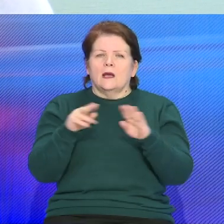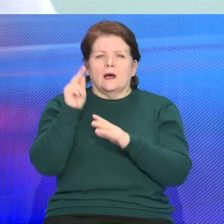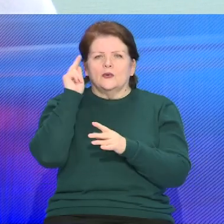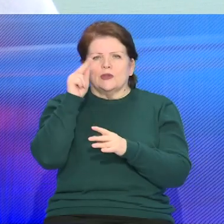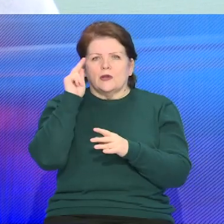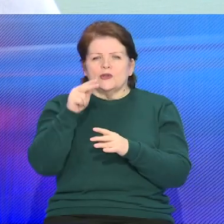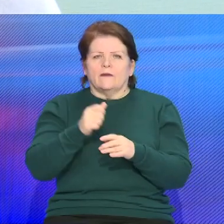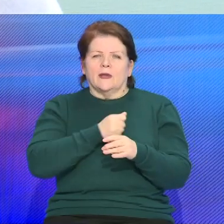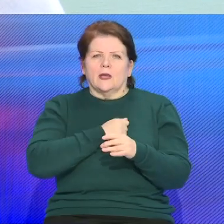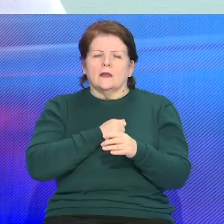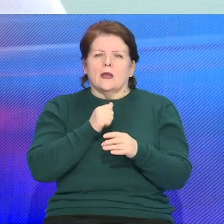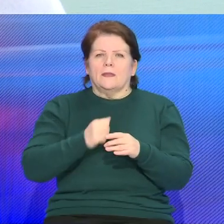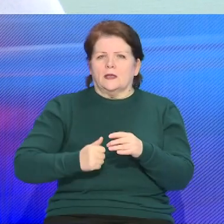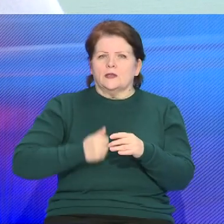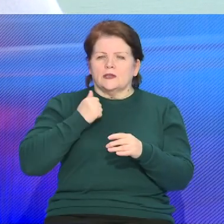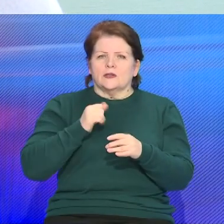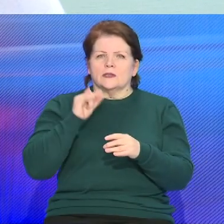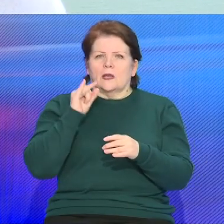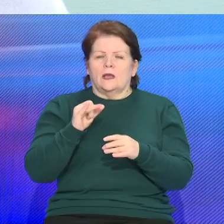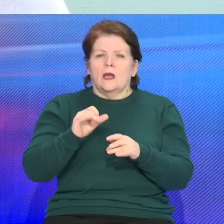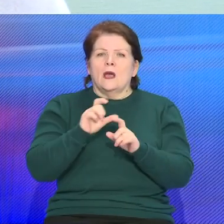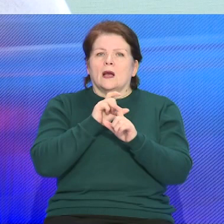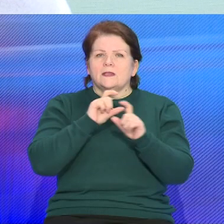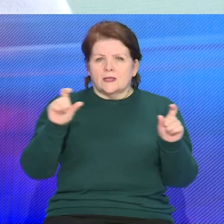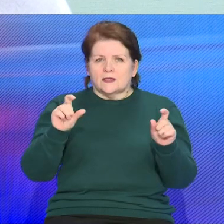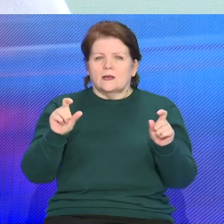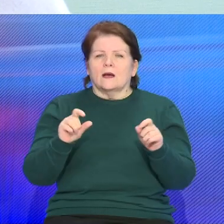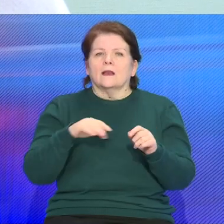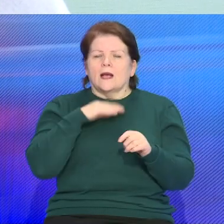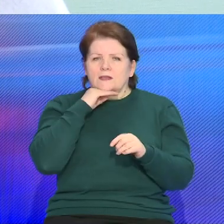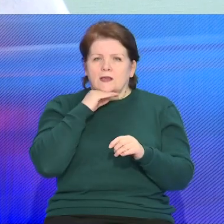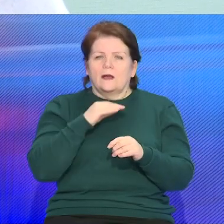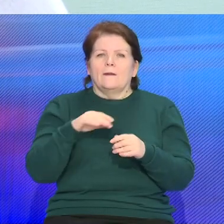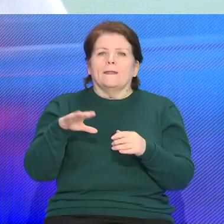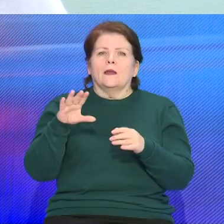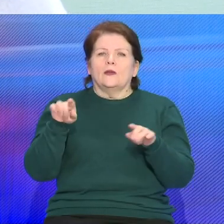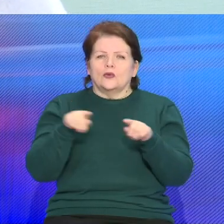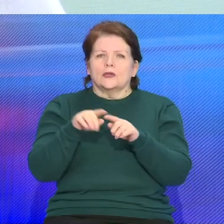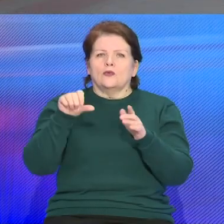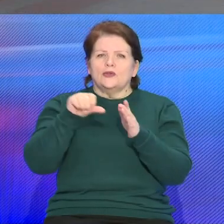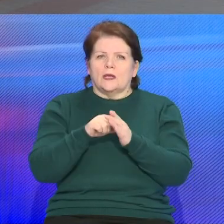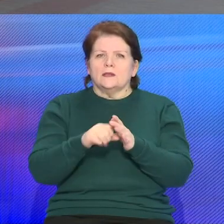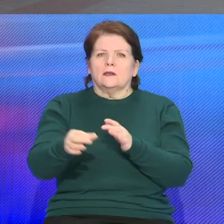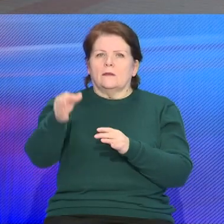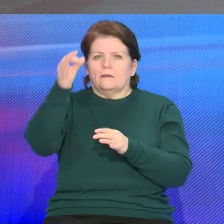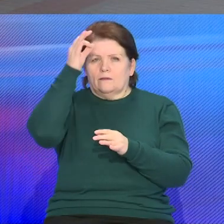обучающихся военно-патриотических и кадетских классов, ну и в том числе участники проекта «Пост памяти».